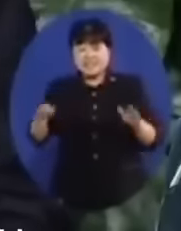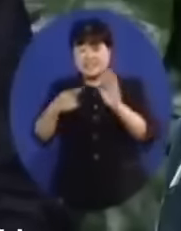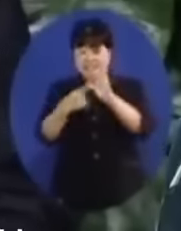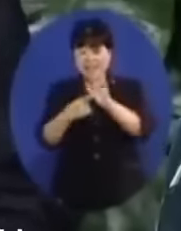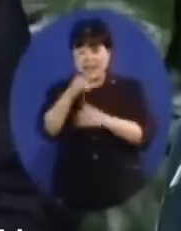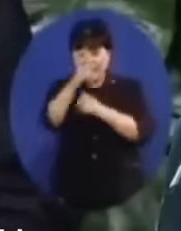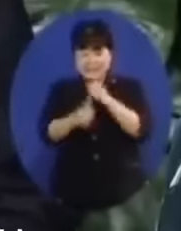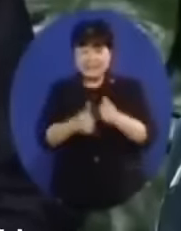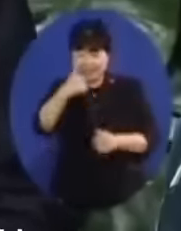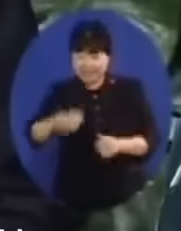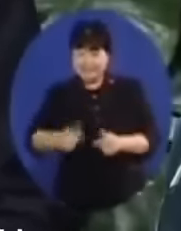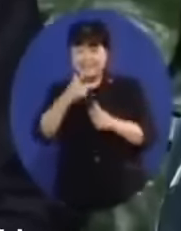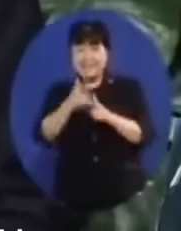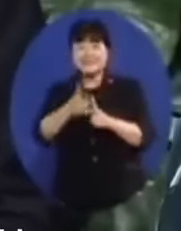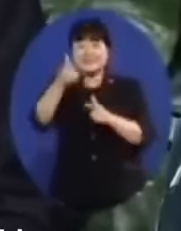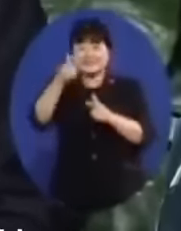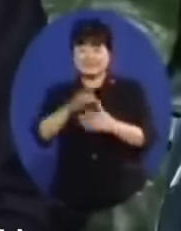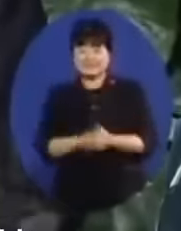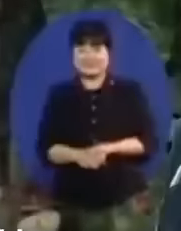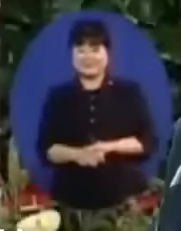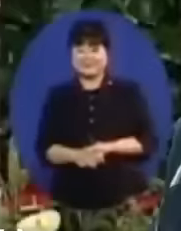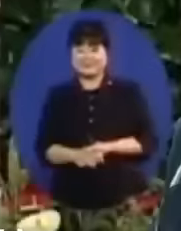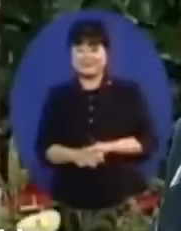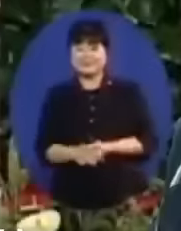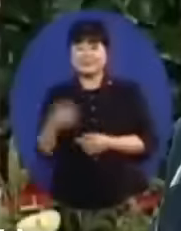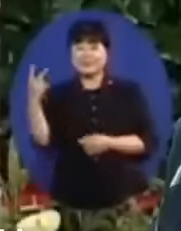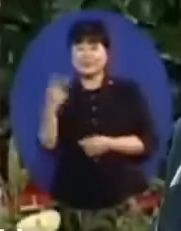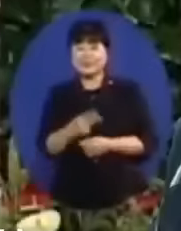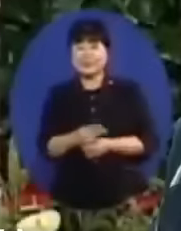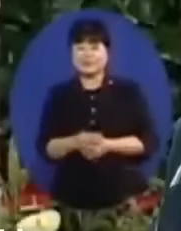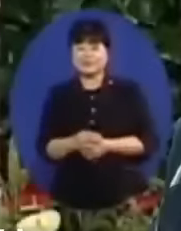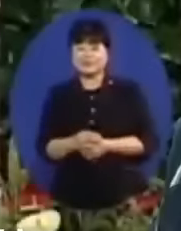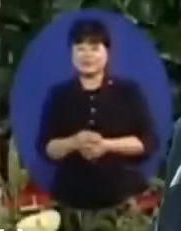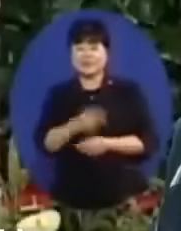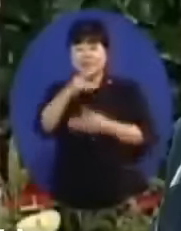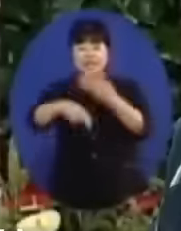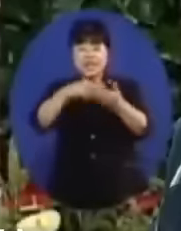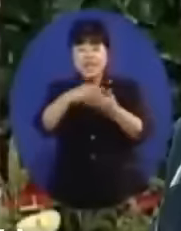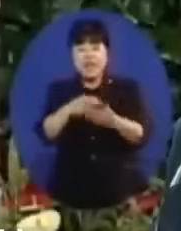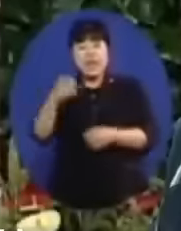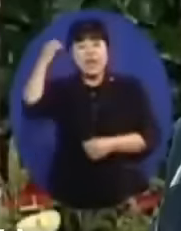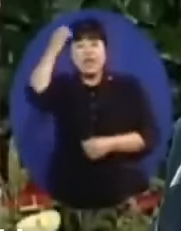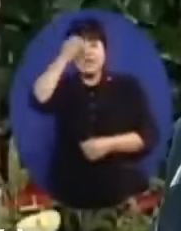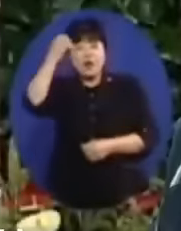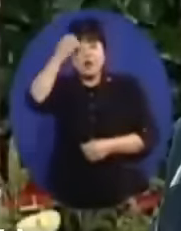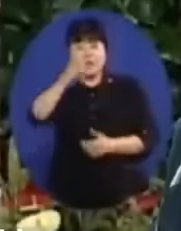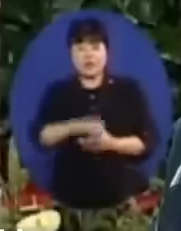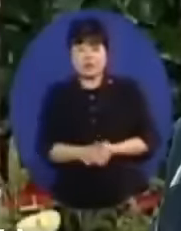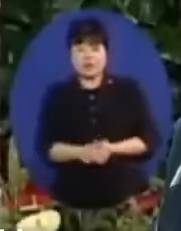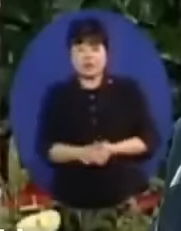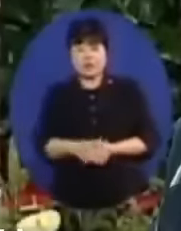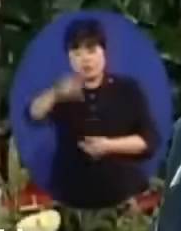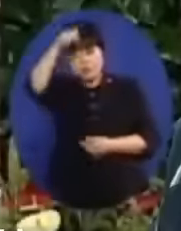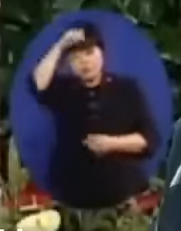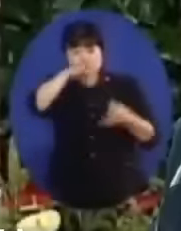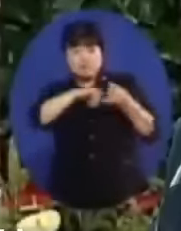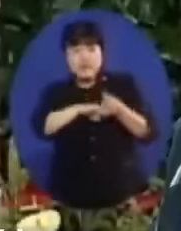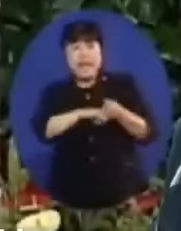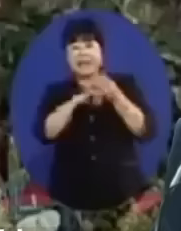그건 하나님의 아들 예수님을 말하는 것입니다. 그리고 성령은 야훼의 영으로 구약에 나오는